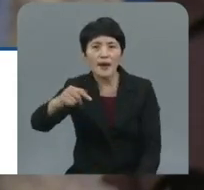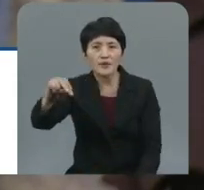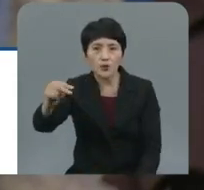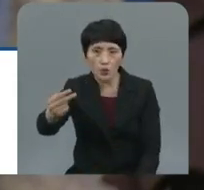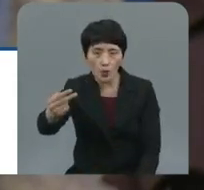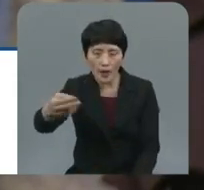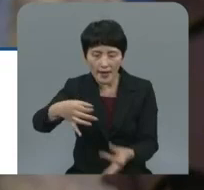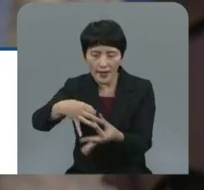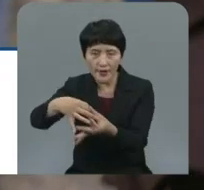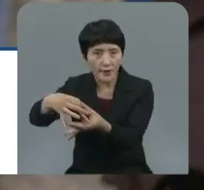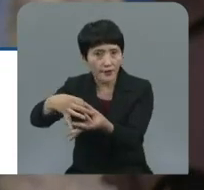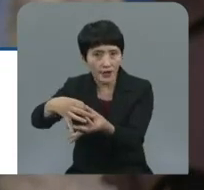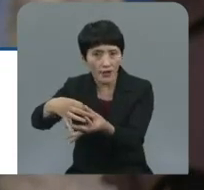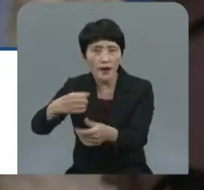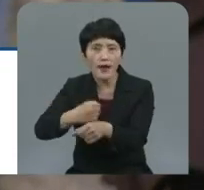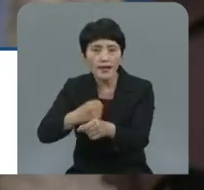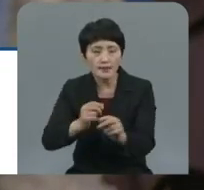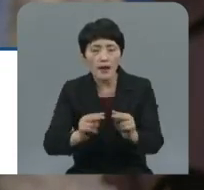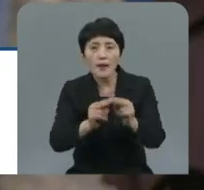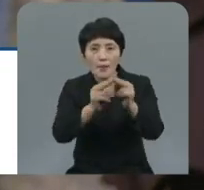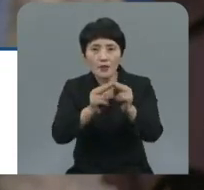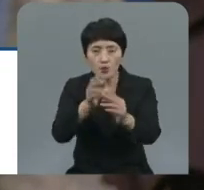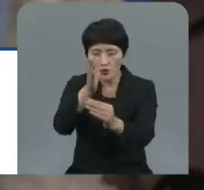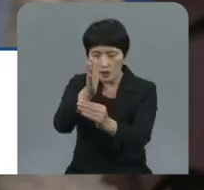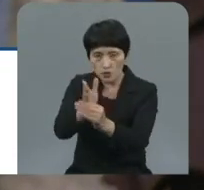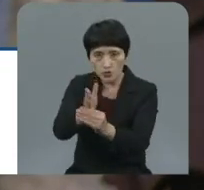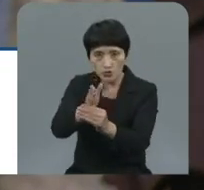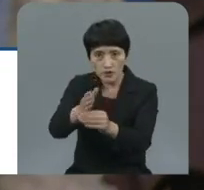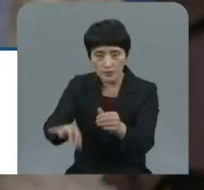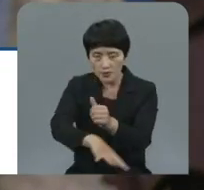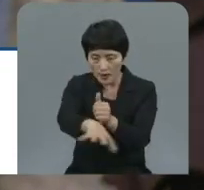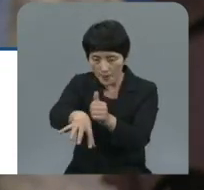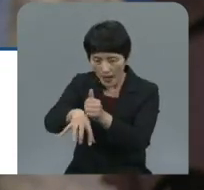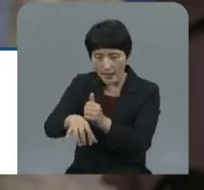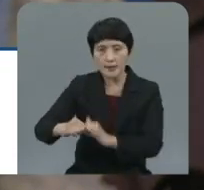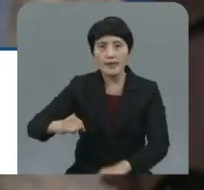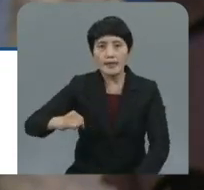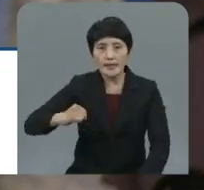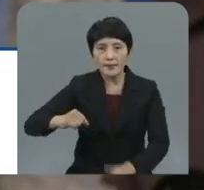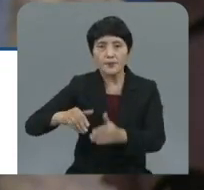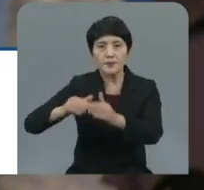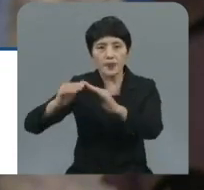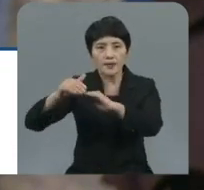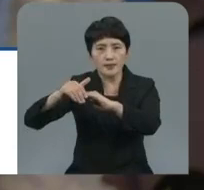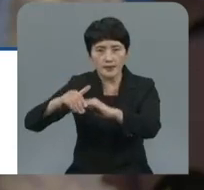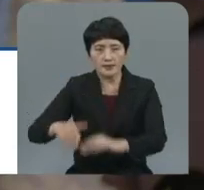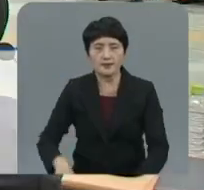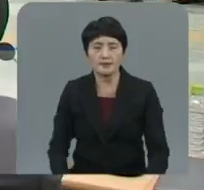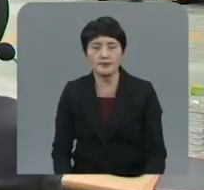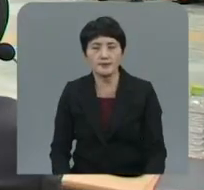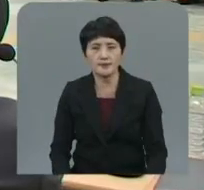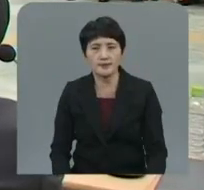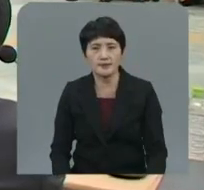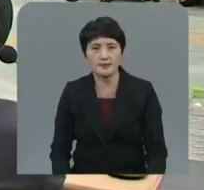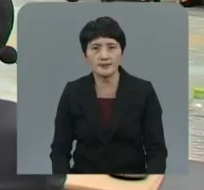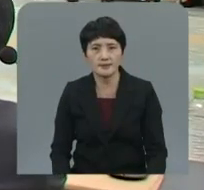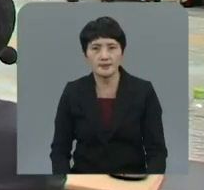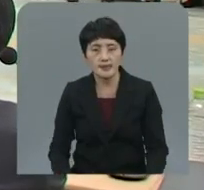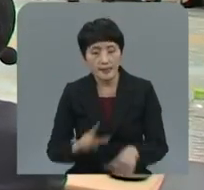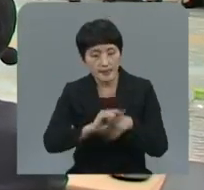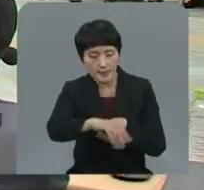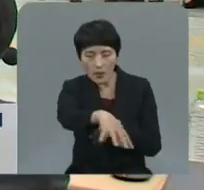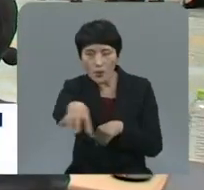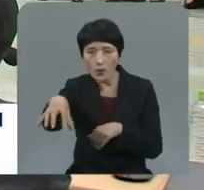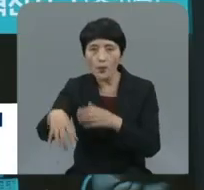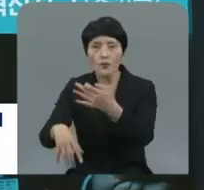rộng 7,1 triệu mét vuông tại thành phố yung in tỉnh Koong ki cũng công nghiệp này sẽ bao gồm 5 nhà máy chế tạo trip bán dẫn cho tới